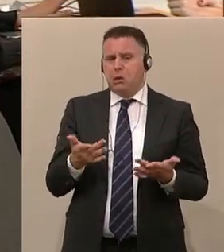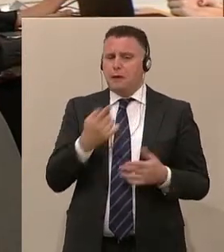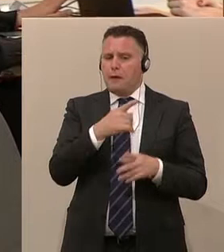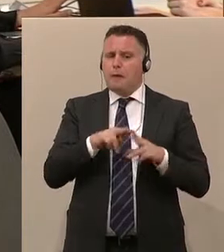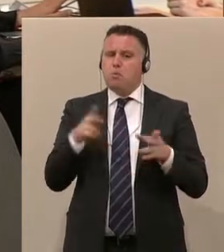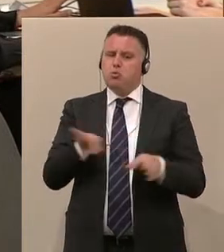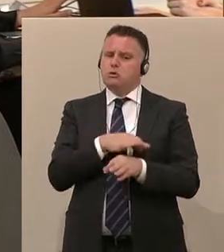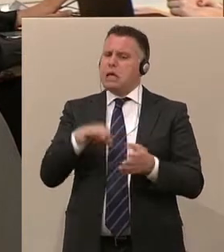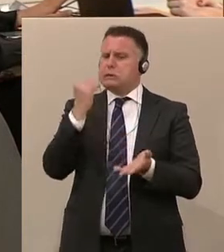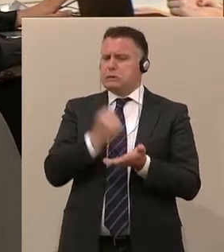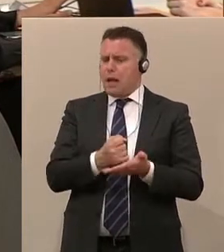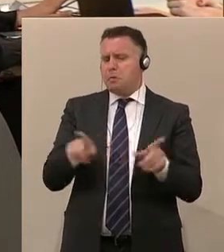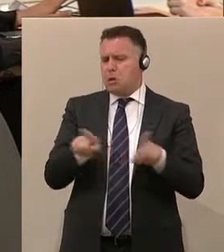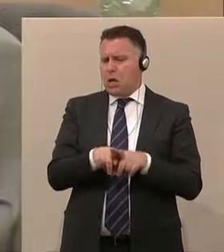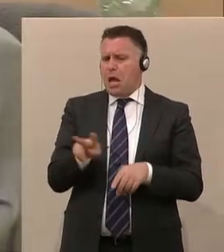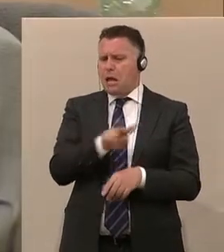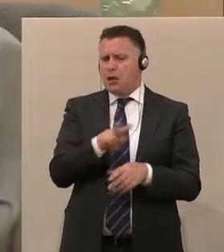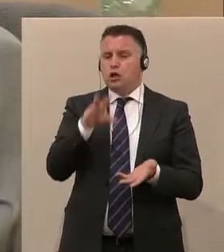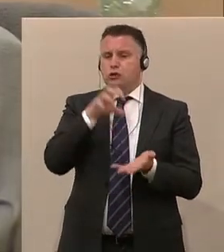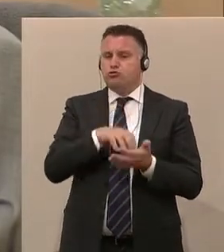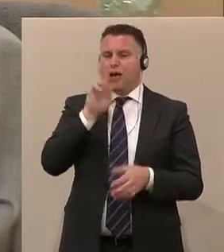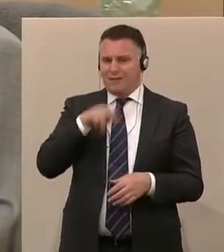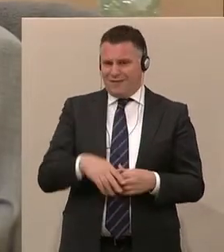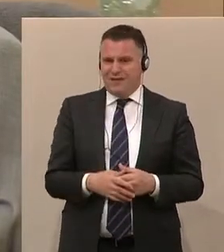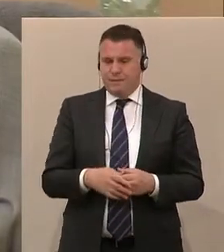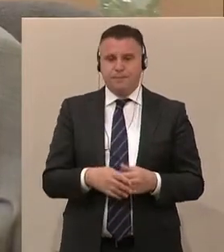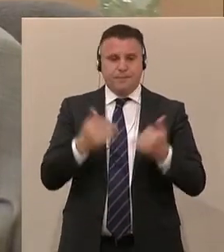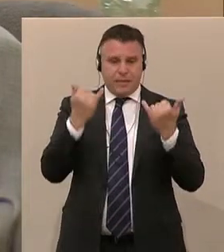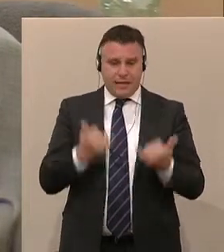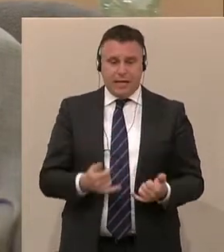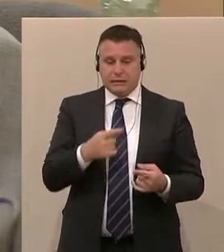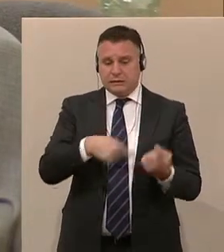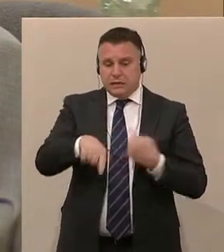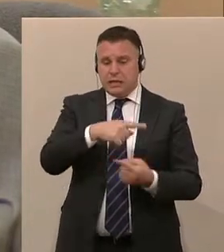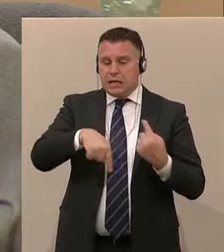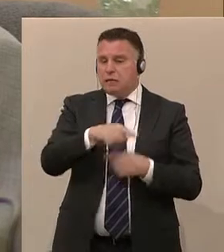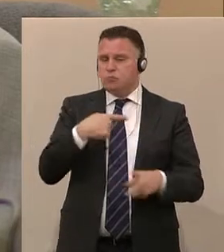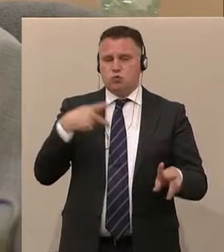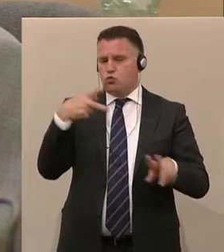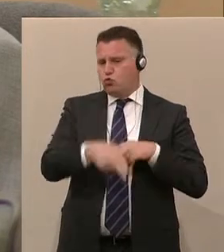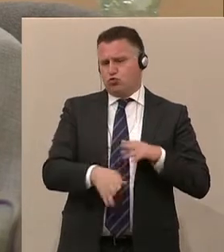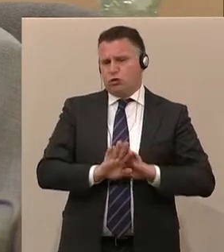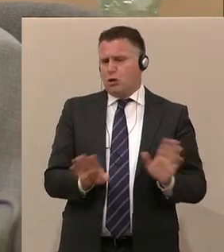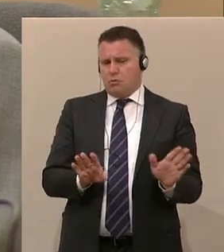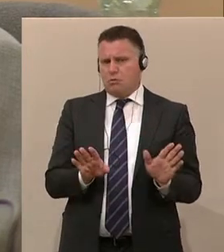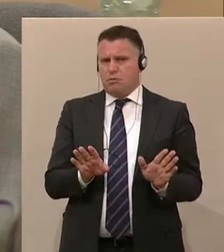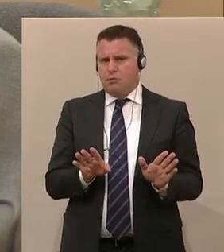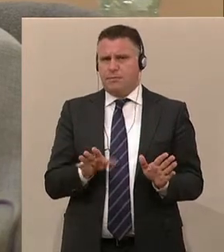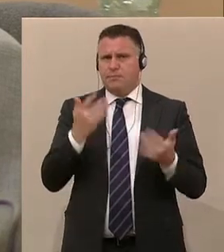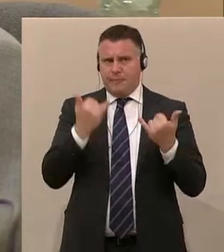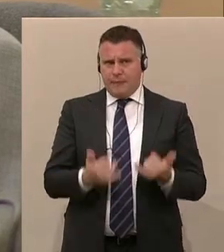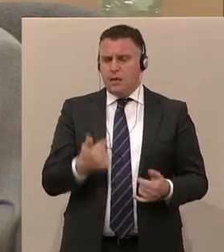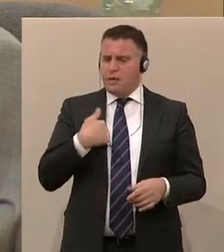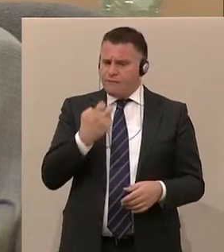die Meinung des Bundeskanzleramtes gleichbedeutend mit der Stadt Wien. Und diesen Teufelskreis haben wir durchbrochen, weil wir gesagt haben, auch wir wollen